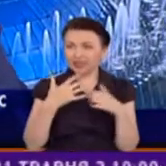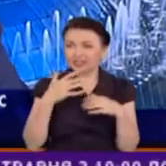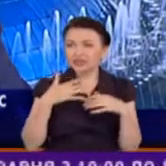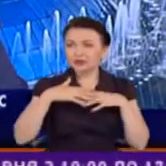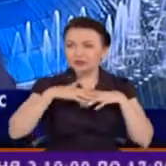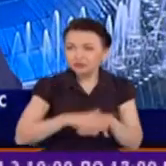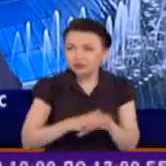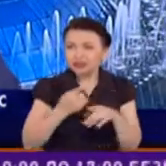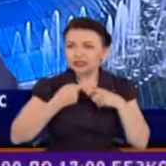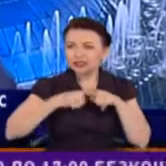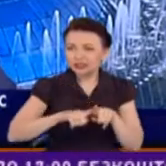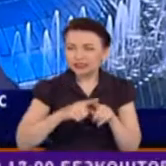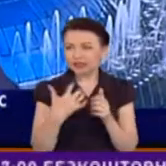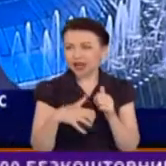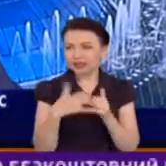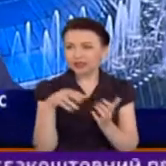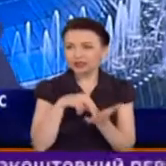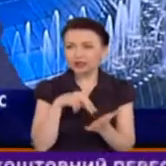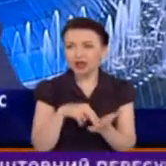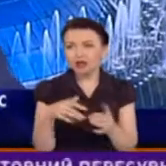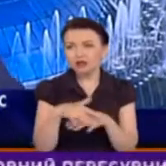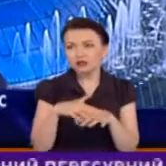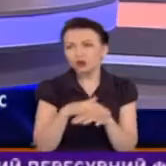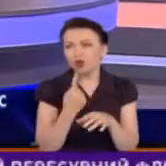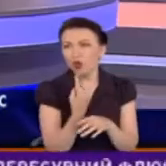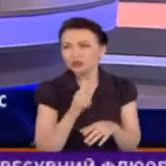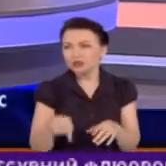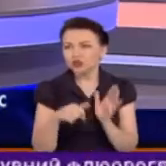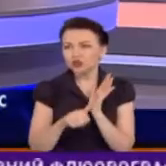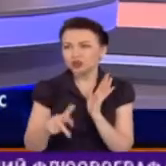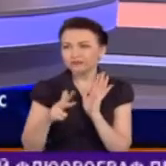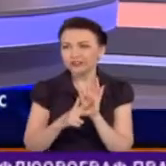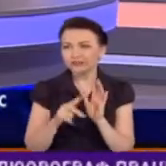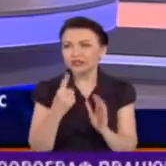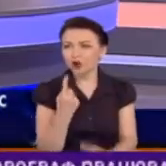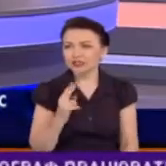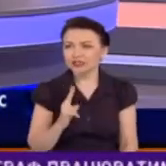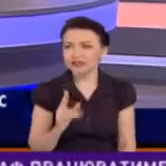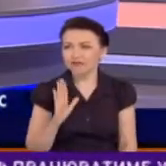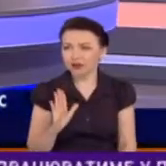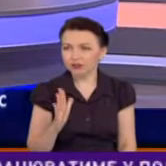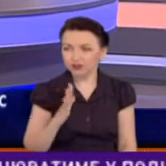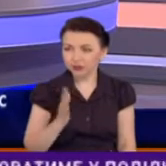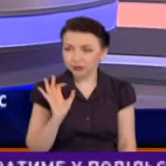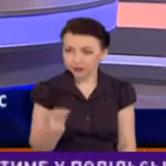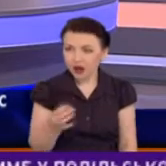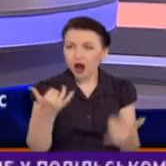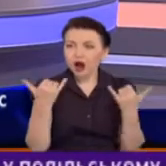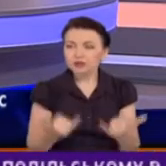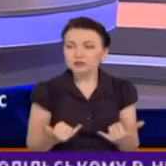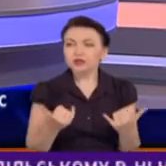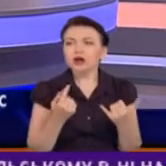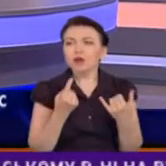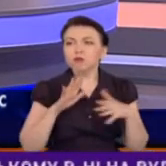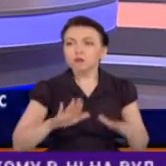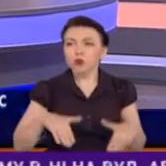ціні споживач отримав там гривна 68, чи скільки там ми платимо за кіловат-години. Так, ну... Тепер пропонується що? Що є